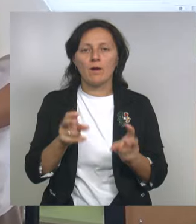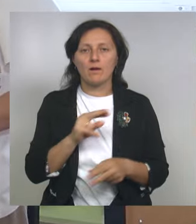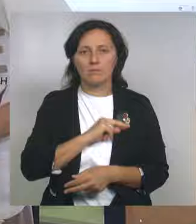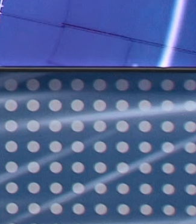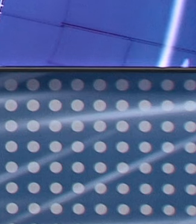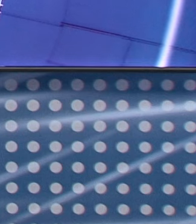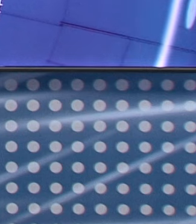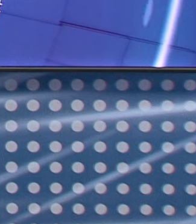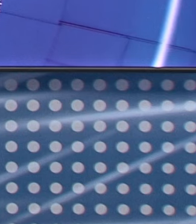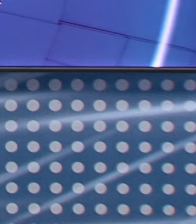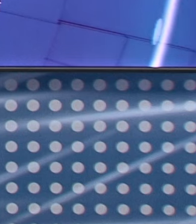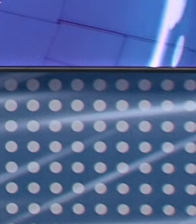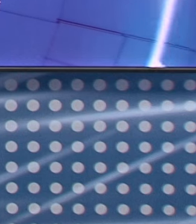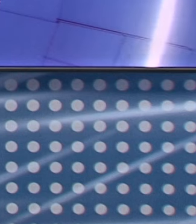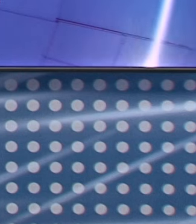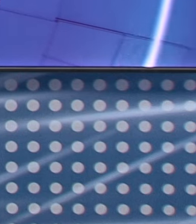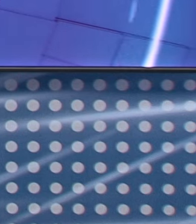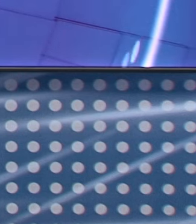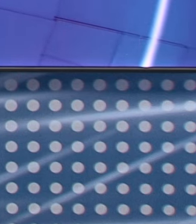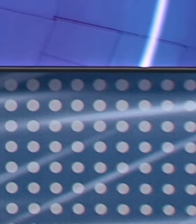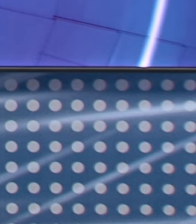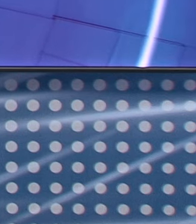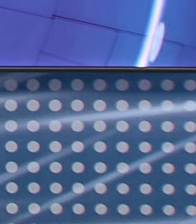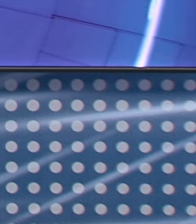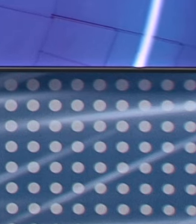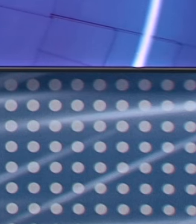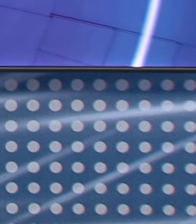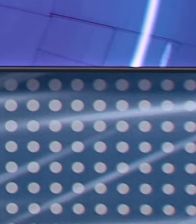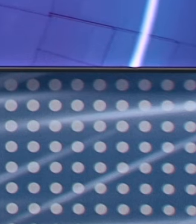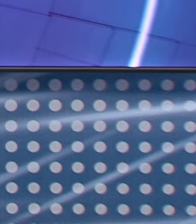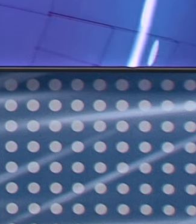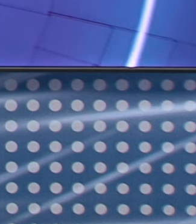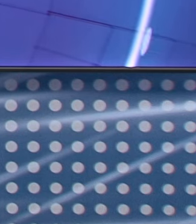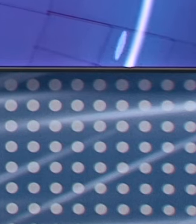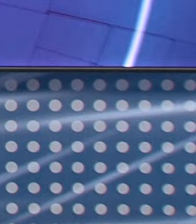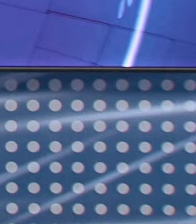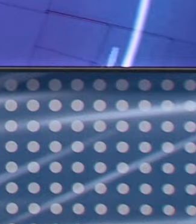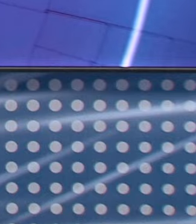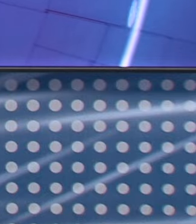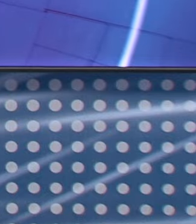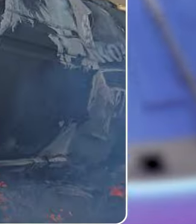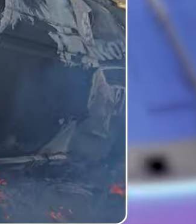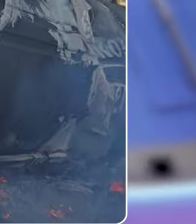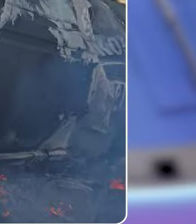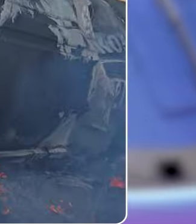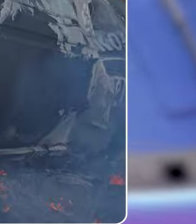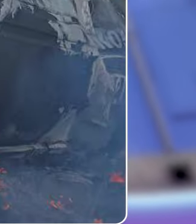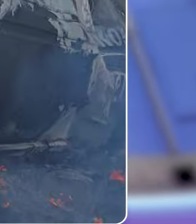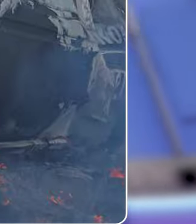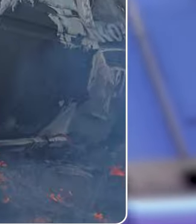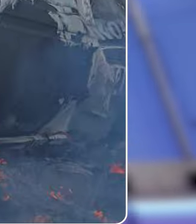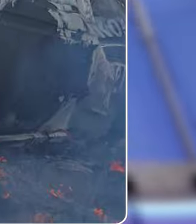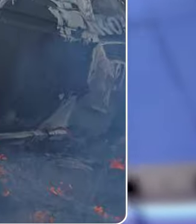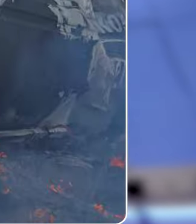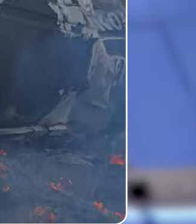работает. Это лишь некоторые темы выпуска. Подробности далее. А вначале об оперативной обстановке. ВСУ атаковали Борисовский